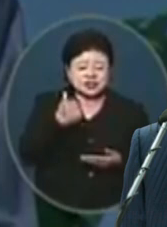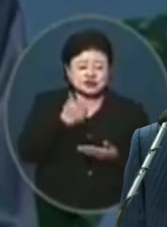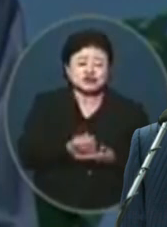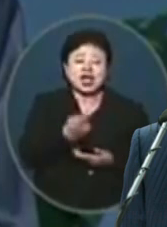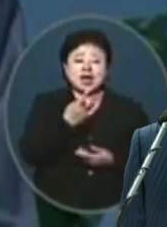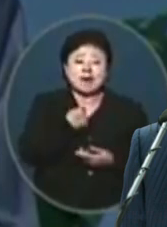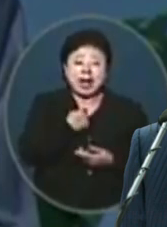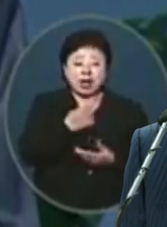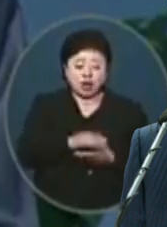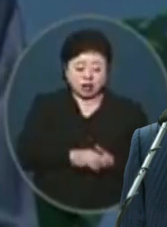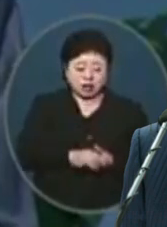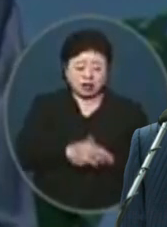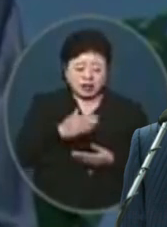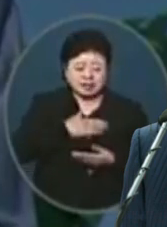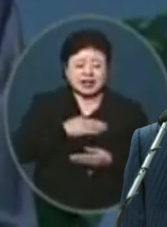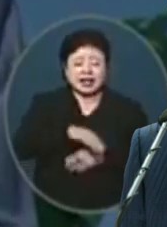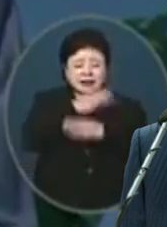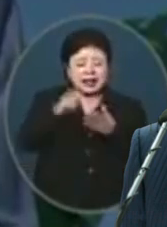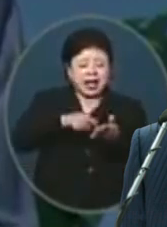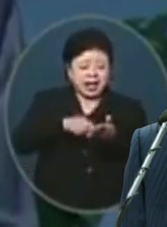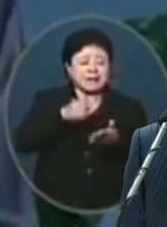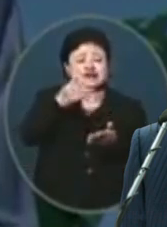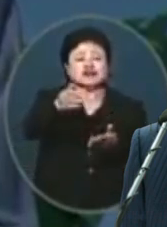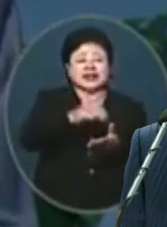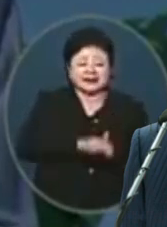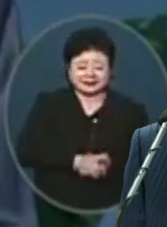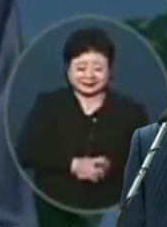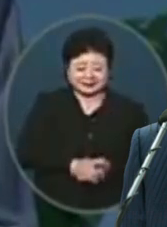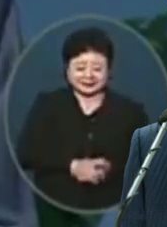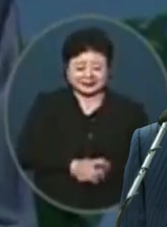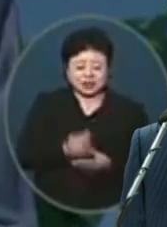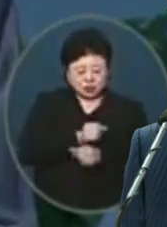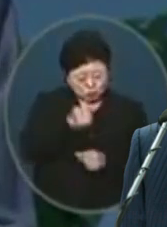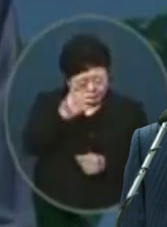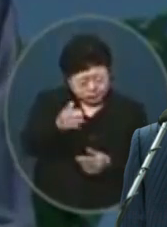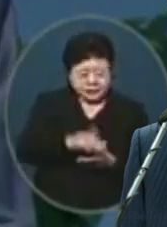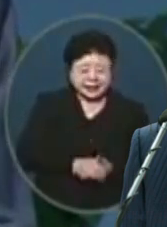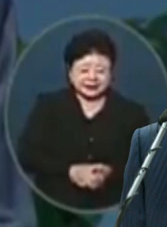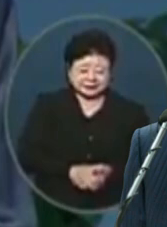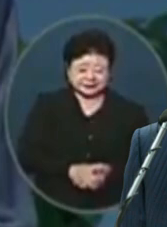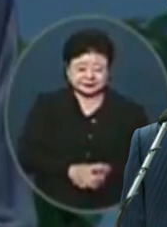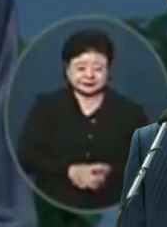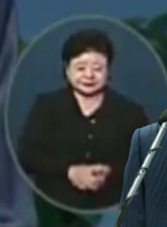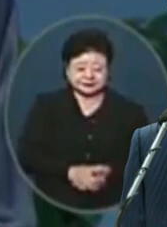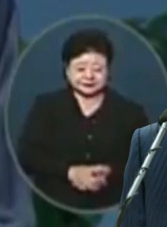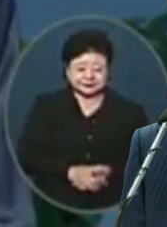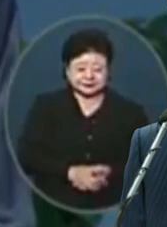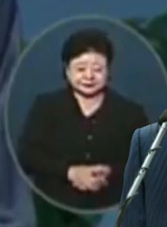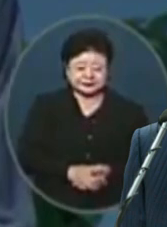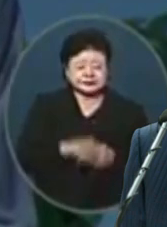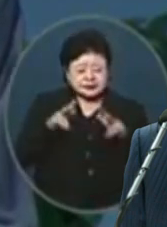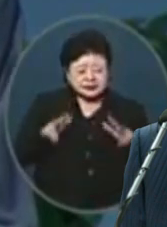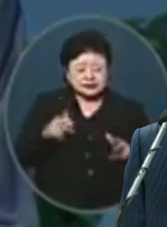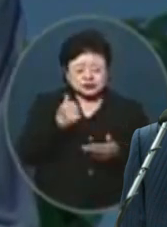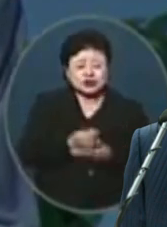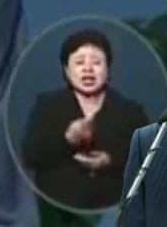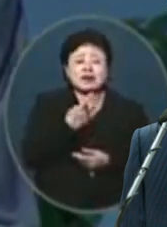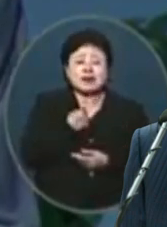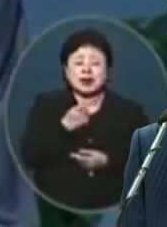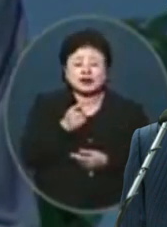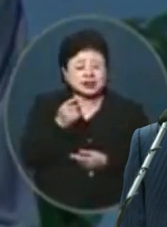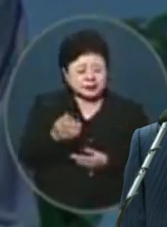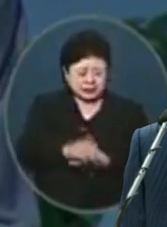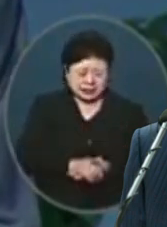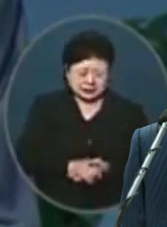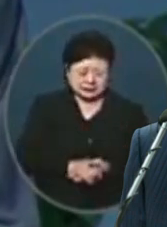지은 죄악을 내가 다 갚아주었다. 용서해 준다. 지금 짓고 있는 죄는 어떻게